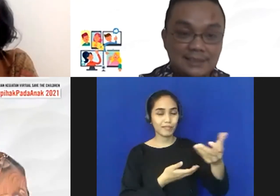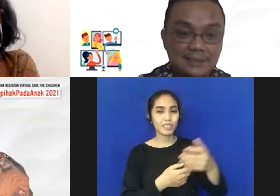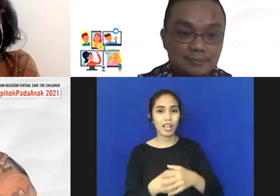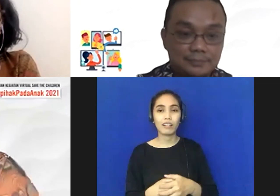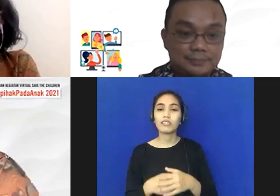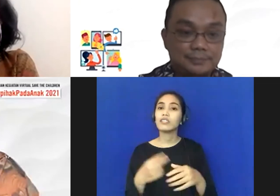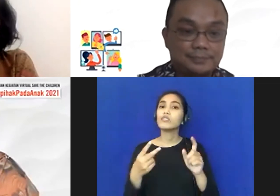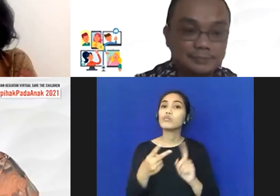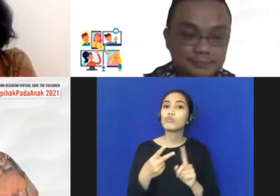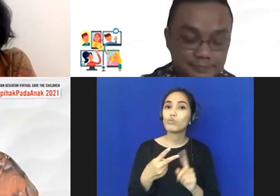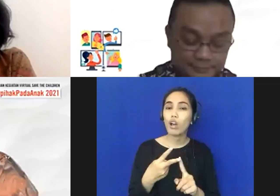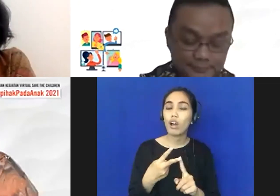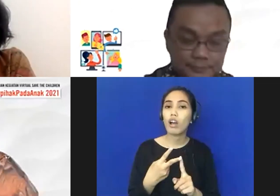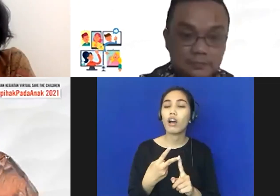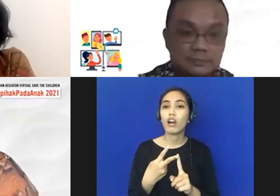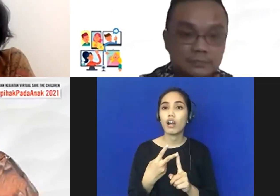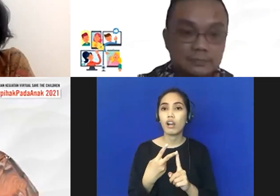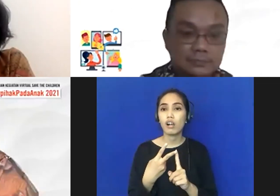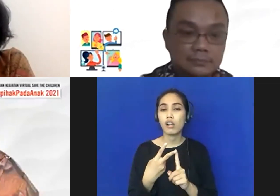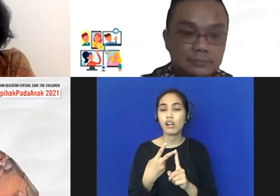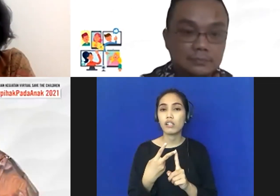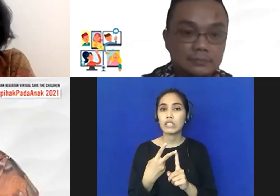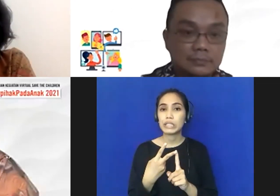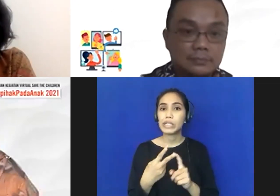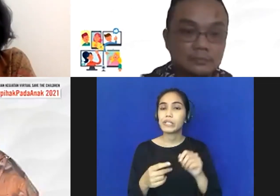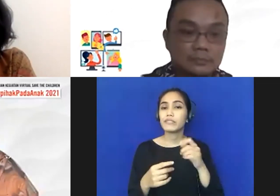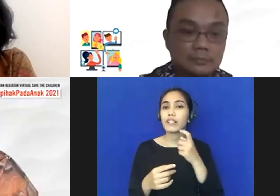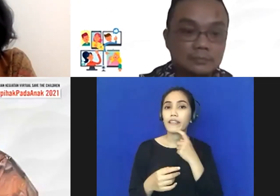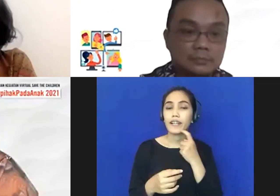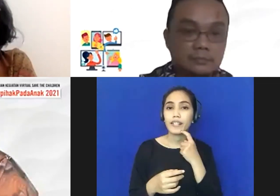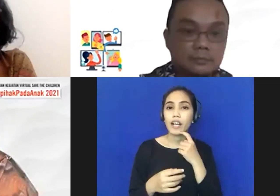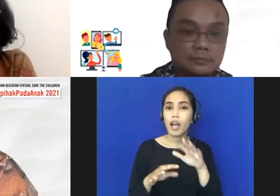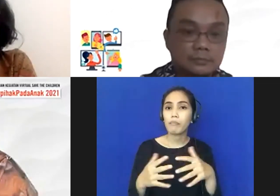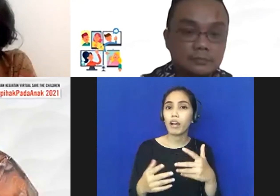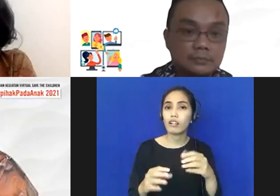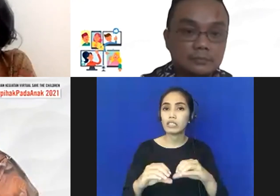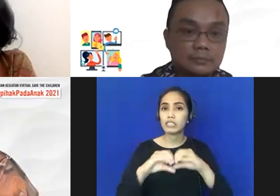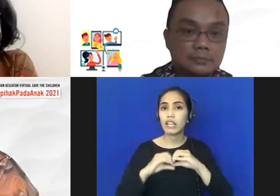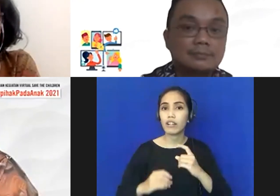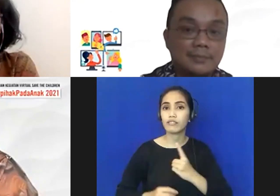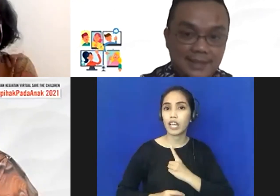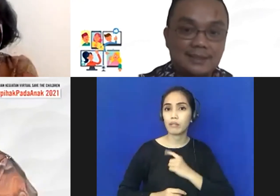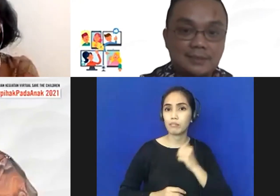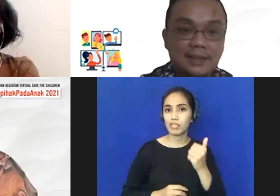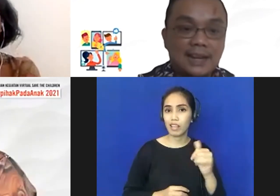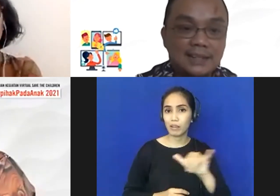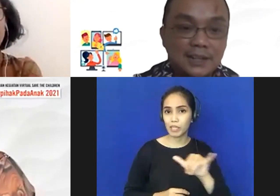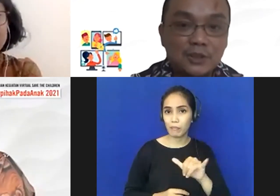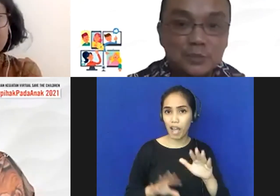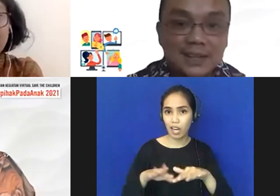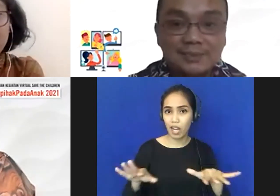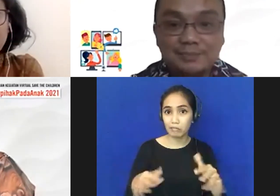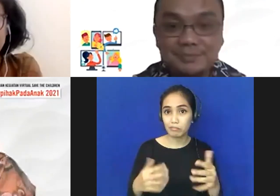Lalu yang kedua tadi berkaitan dengan apakah self-care bisa dilakukan dengan anak gitu ya Mas Bram ya. Jadi